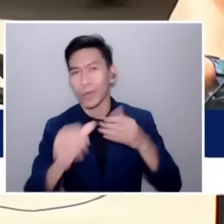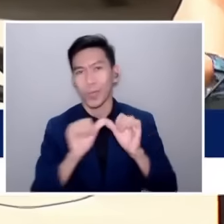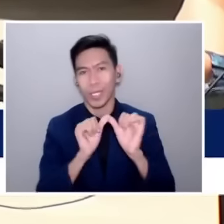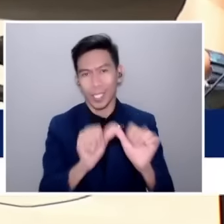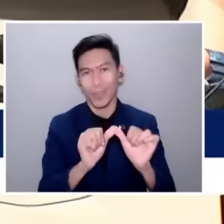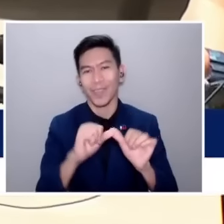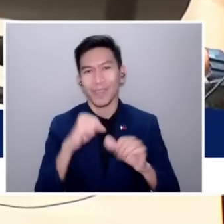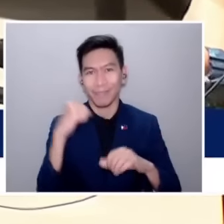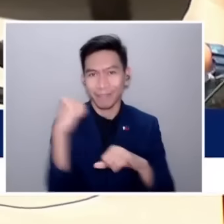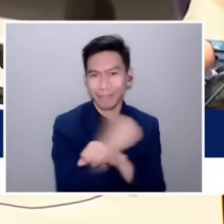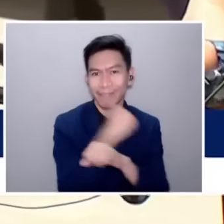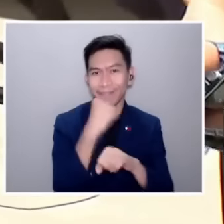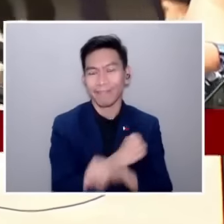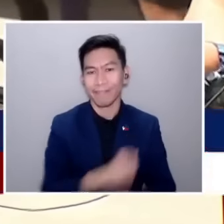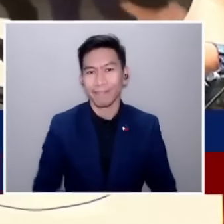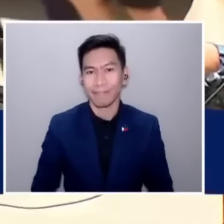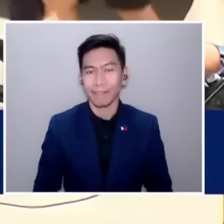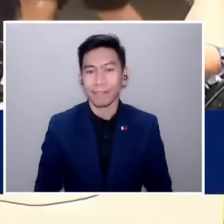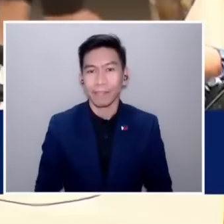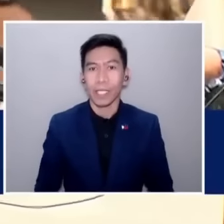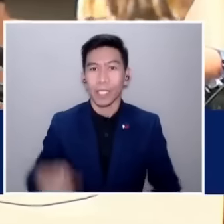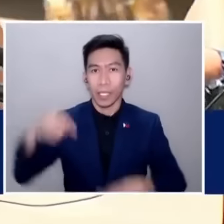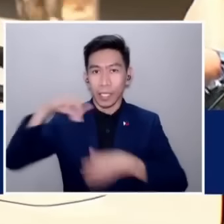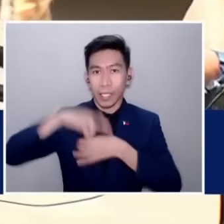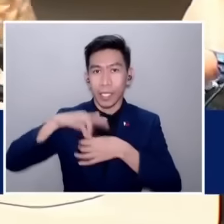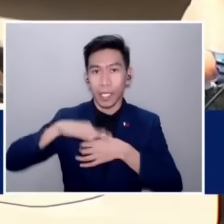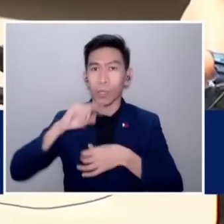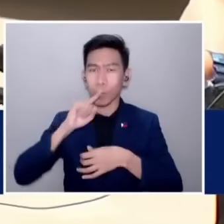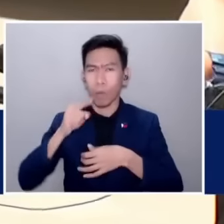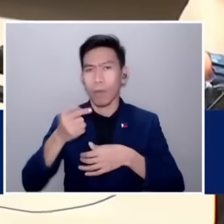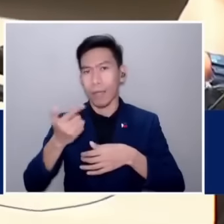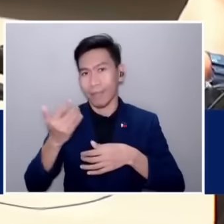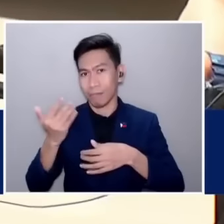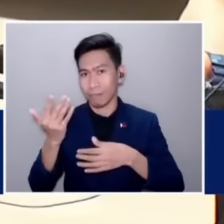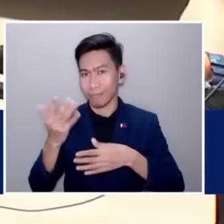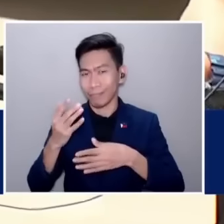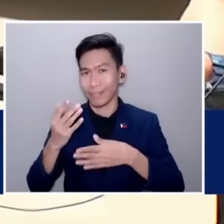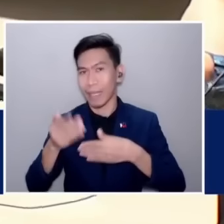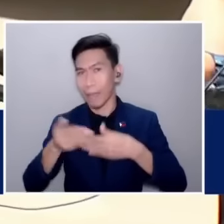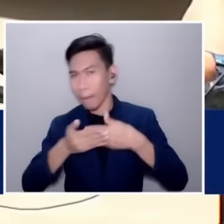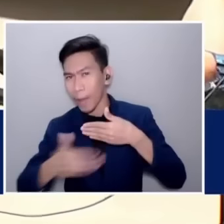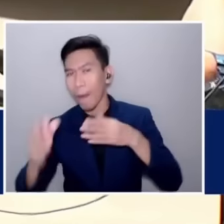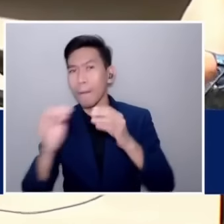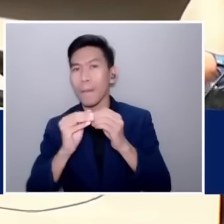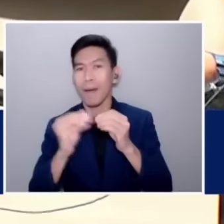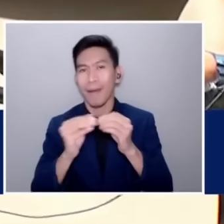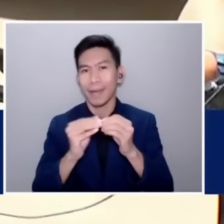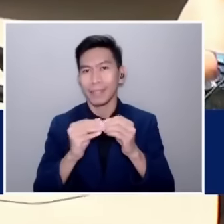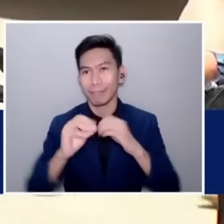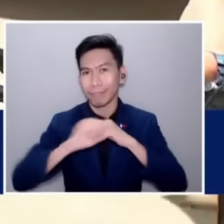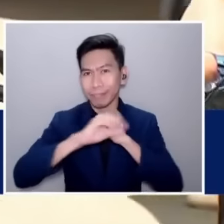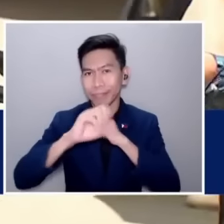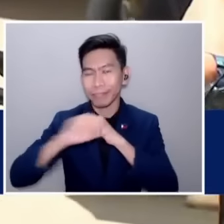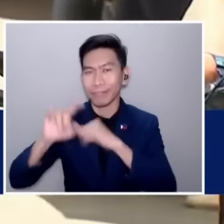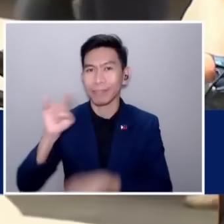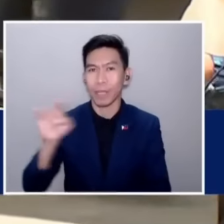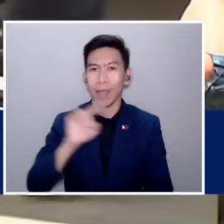the beginning, meaning yung electoral campaign. At yung susunod na kabanata ay mag-unfold na